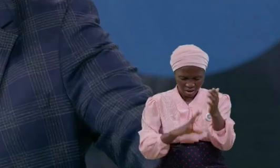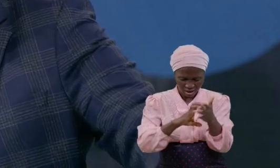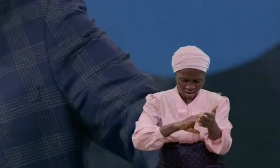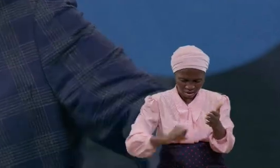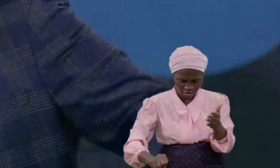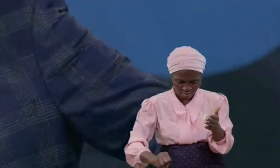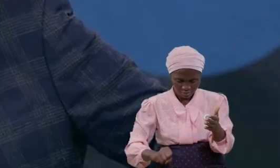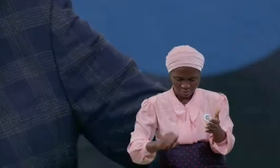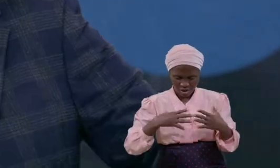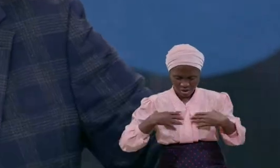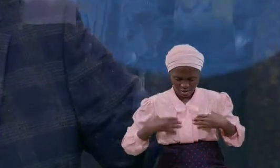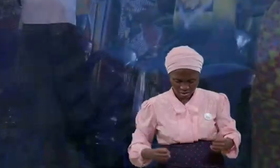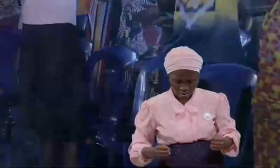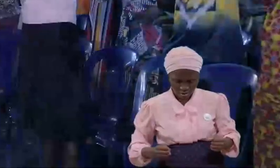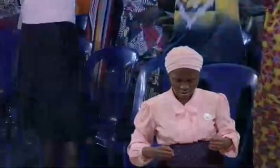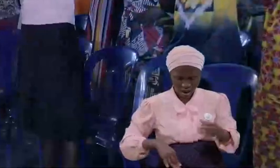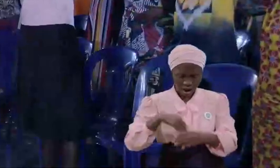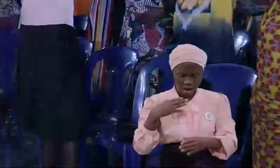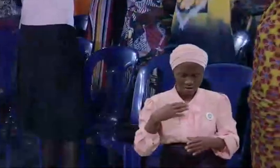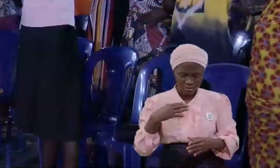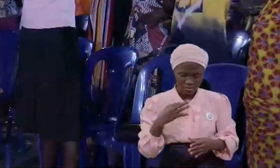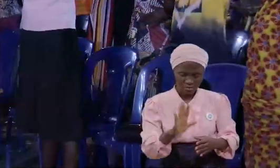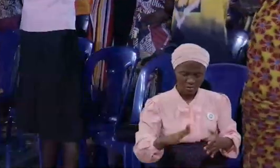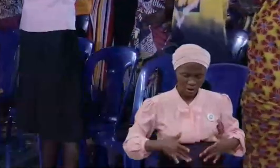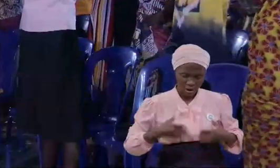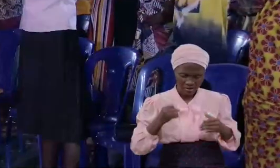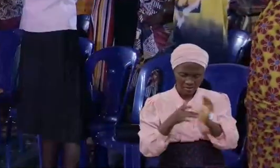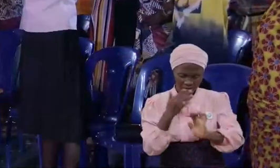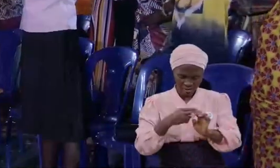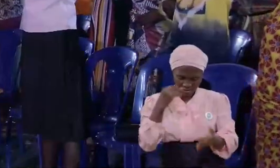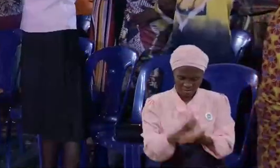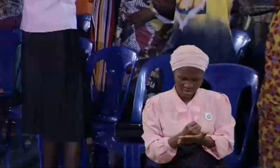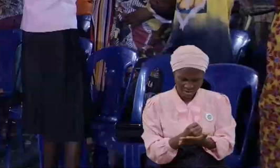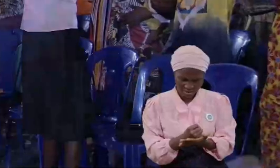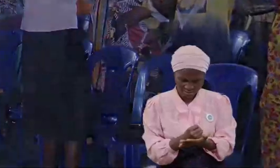guérie, sort de son corps au nom de Jésus.